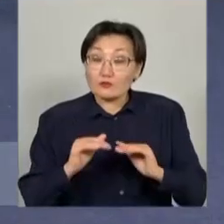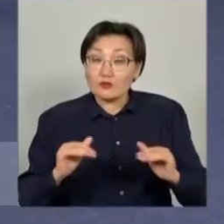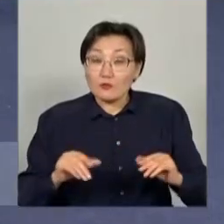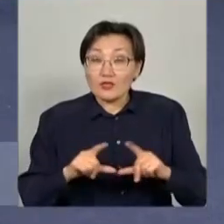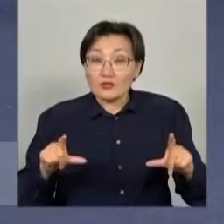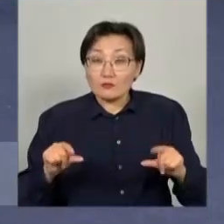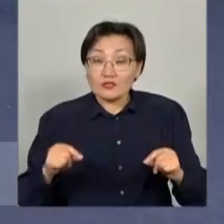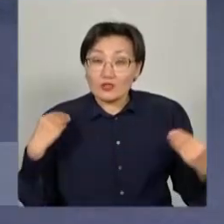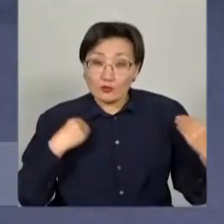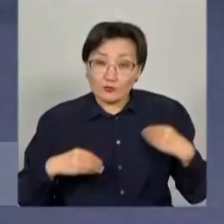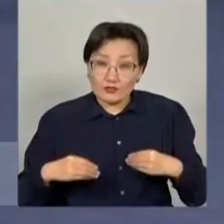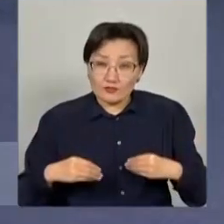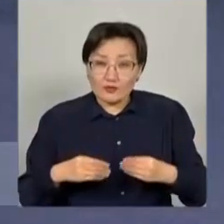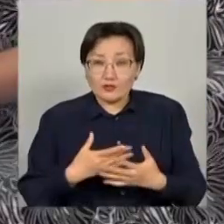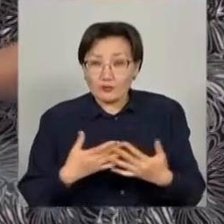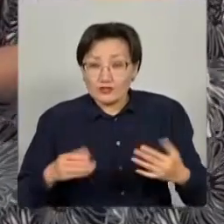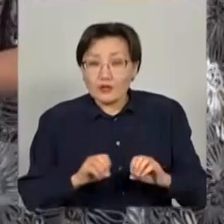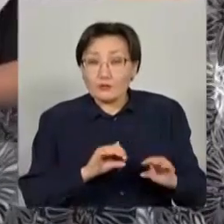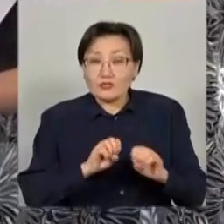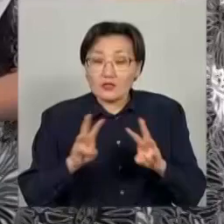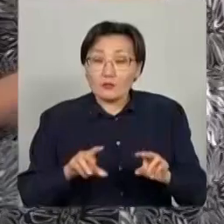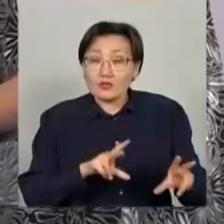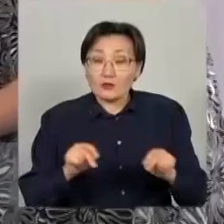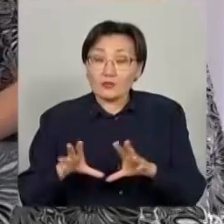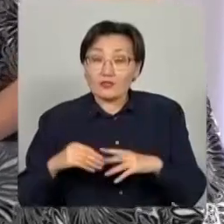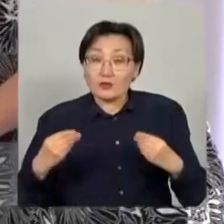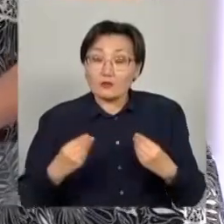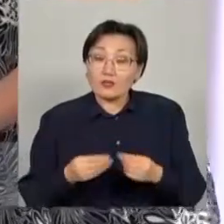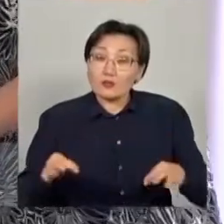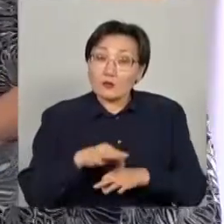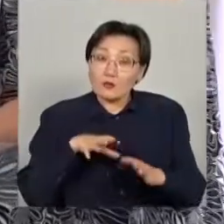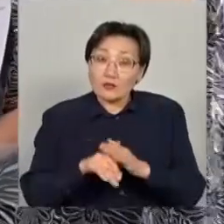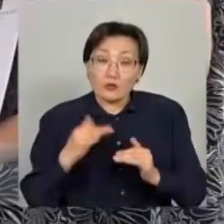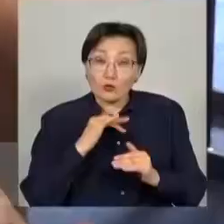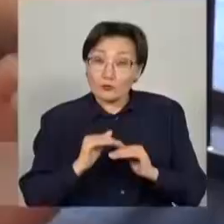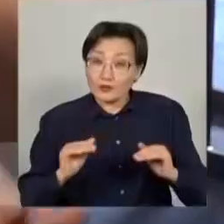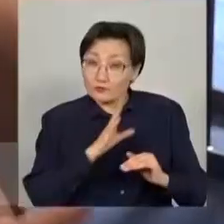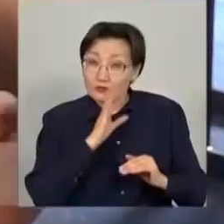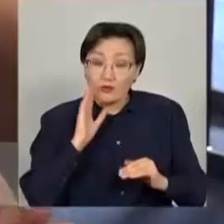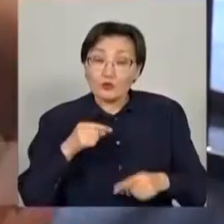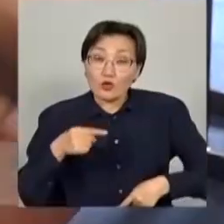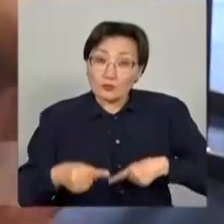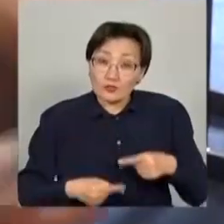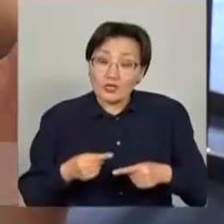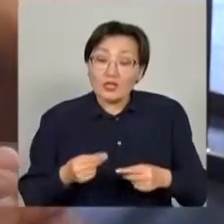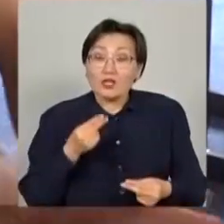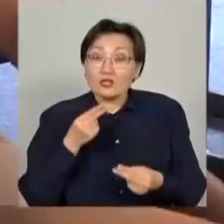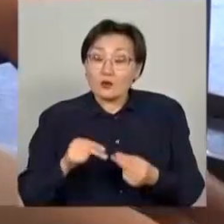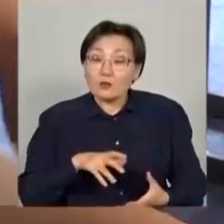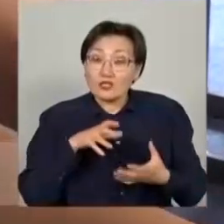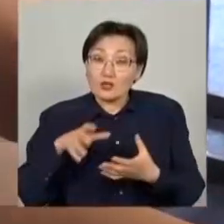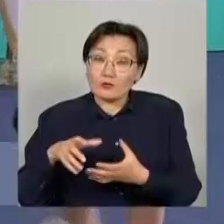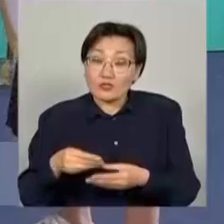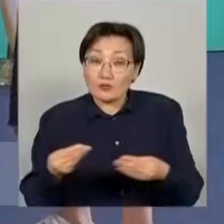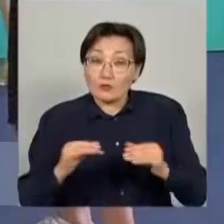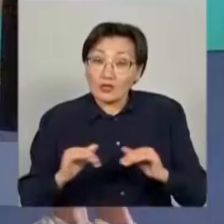мектеп құралдарымен қамтылыпты. Ал бақытты отбасы жобасы шеңберінде көпбалалы аналарға тұрақты түрде азық-түлік себеттері беріліп,